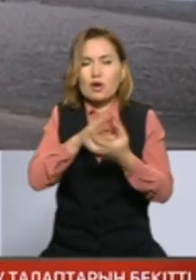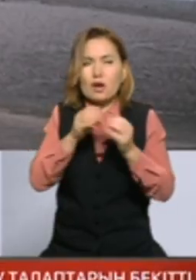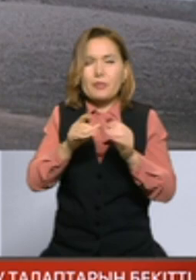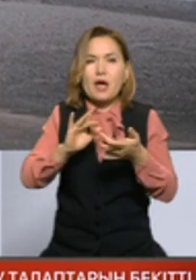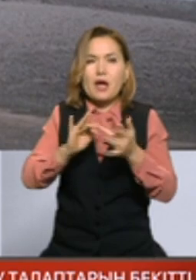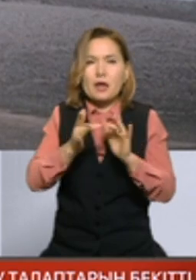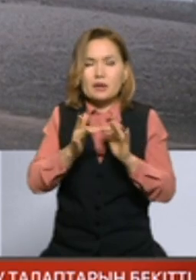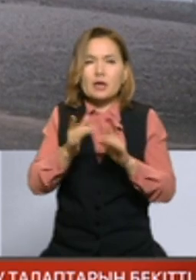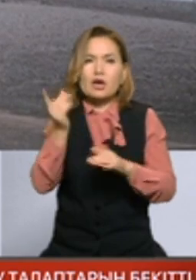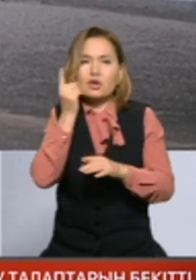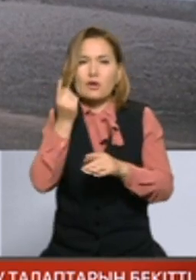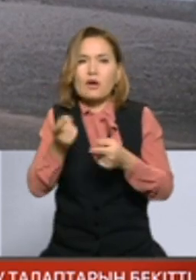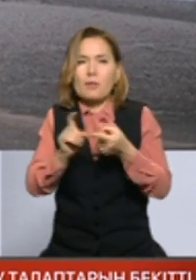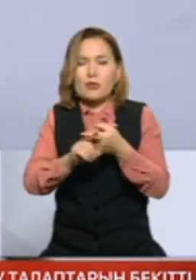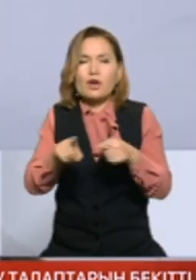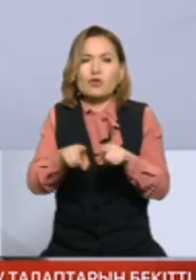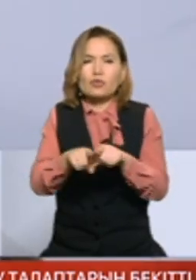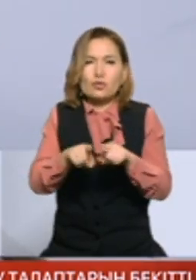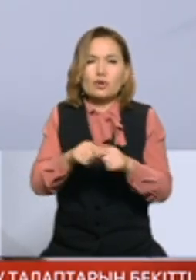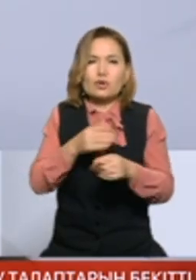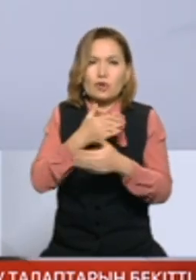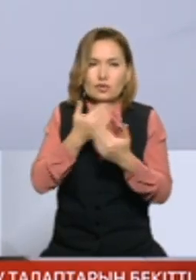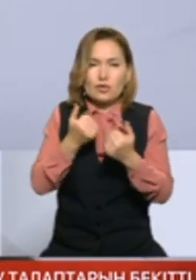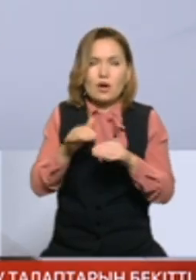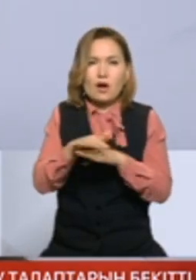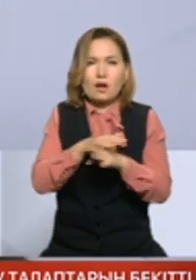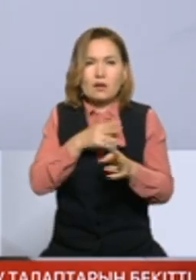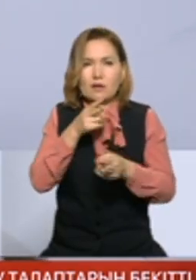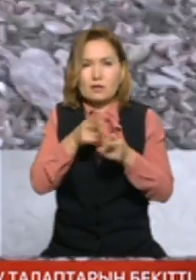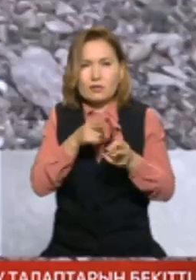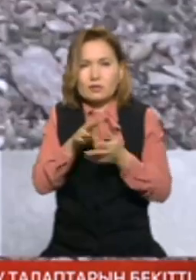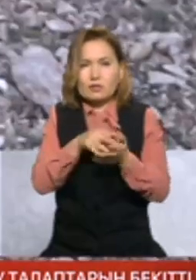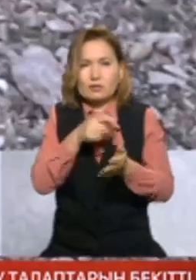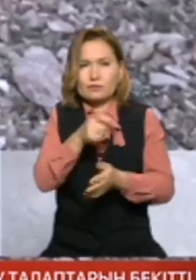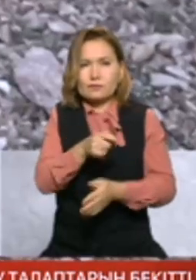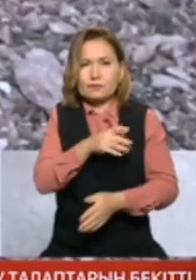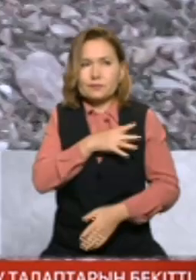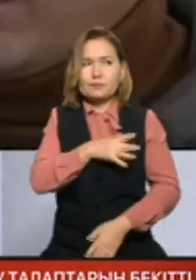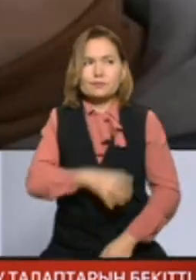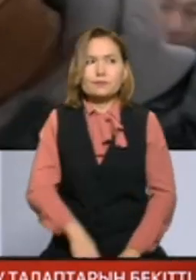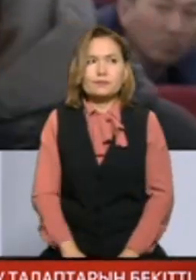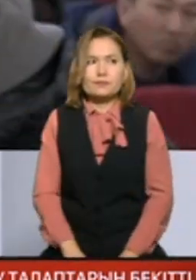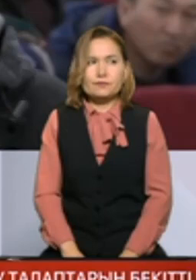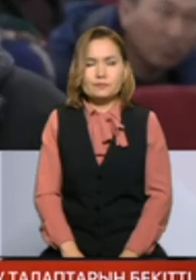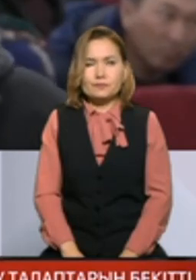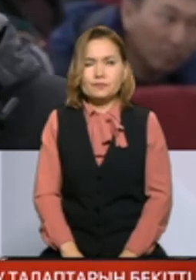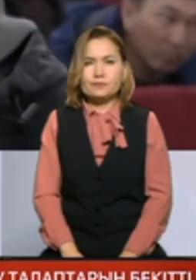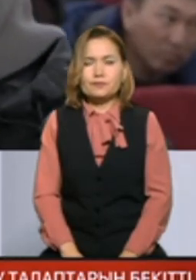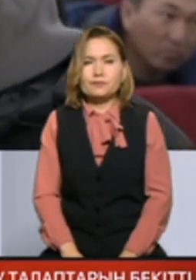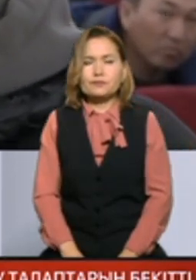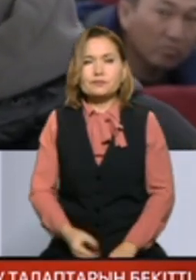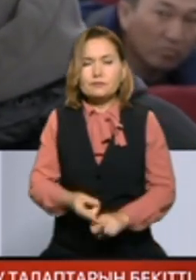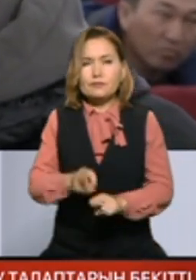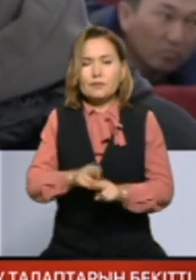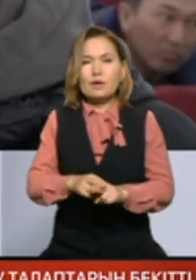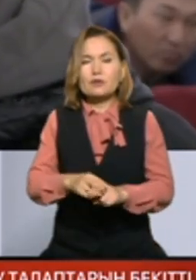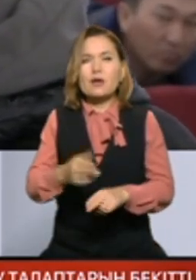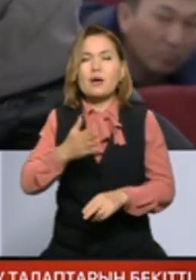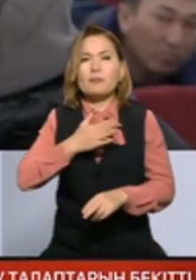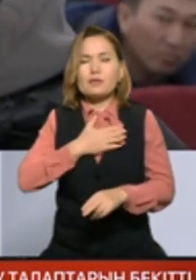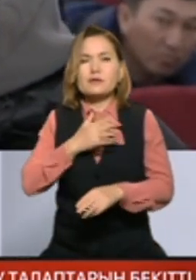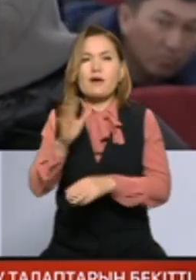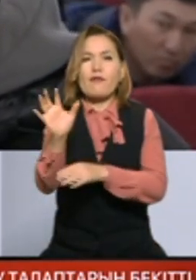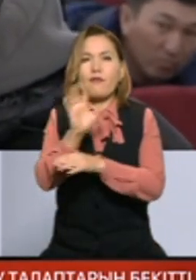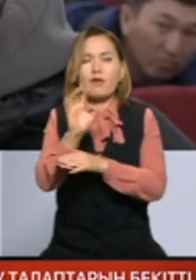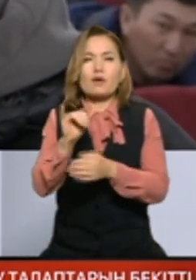төгілі телефон байланысының өзі нашар дейді ашынған жұрт. Комиссияға ол вишканы қабылдаған. Ол вишка мысалы үшін ертең